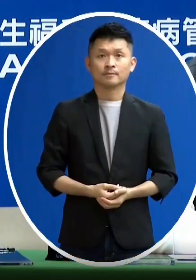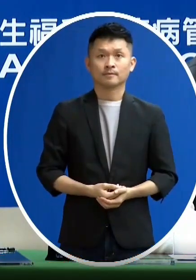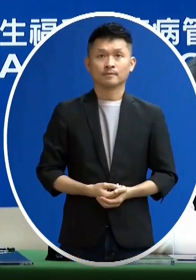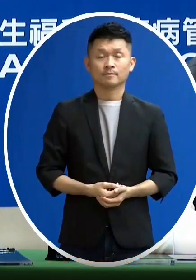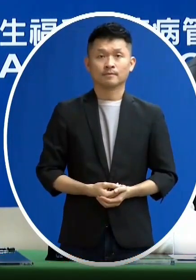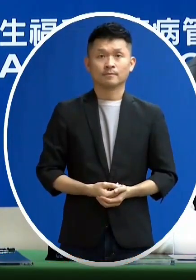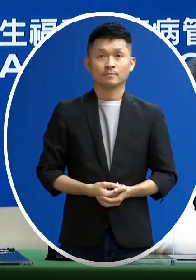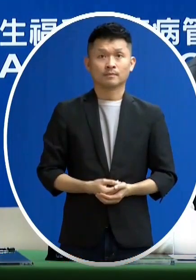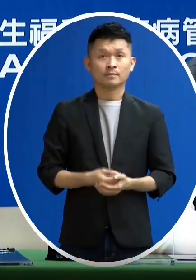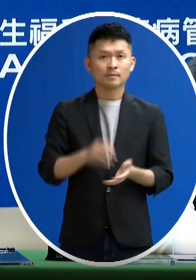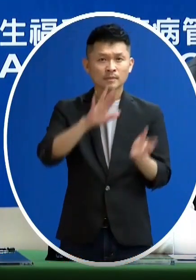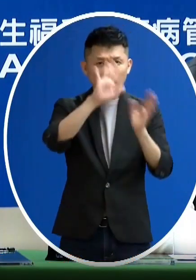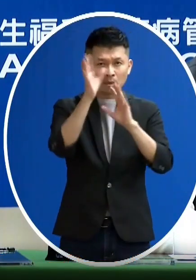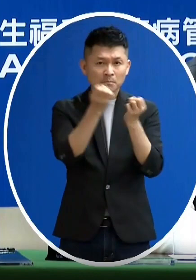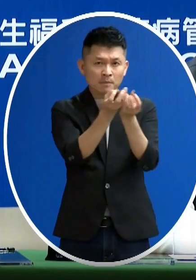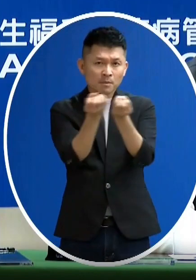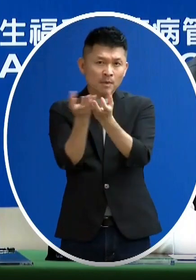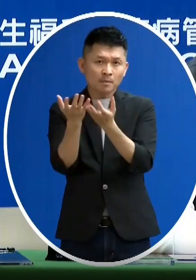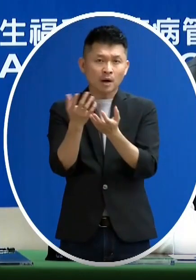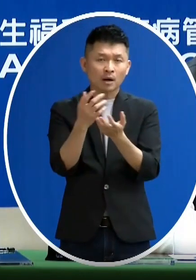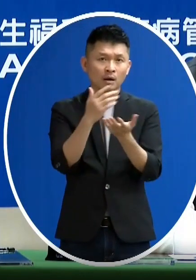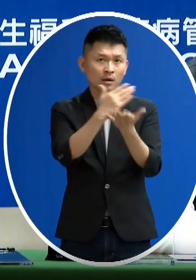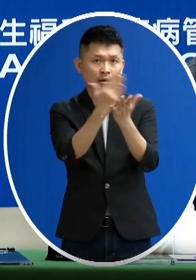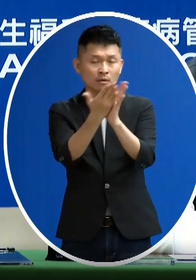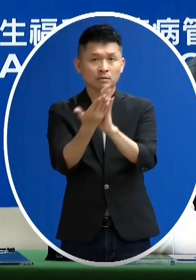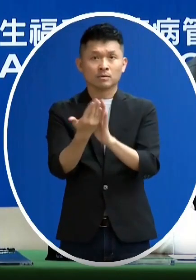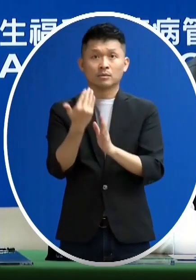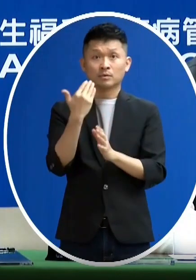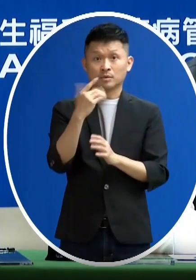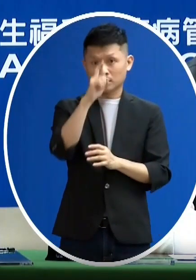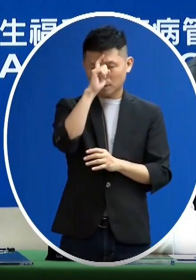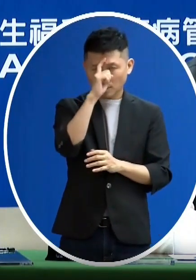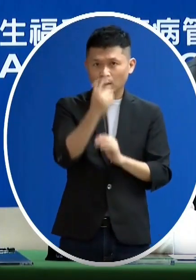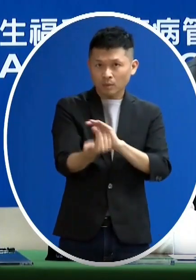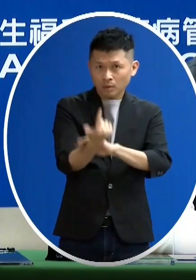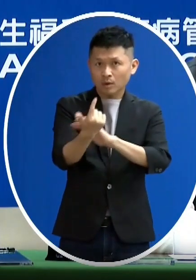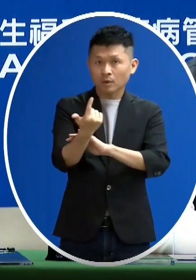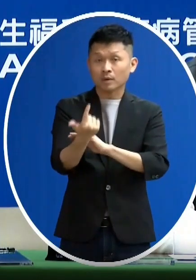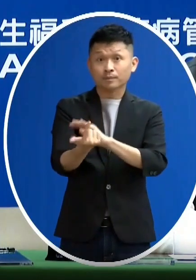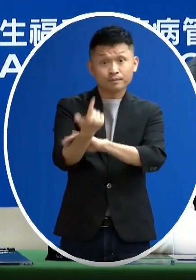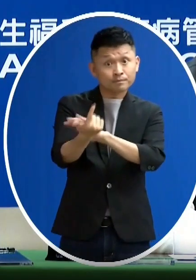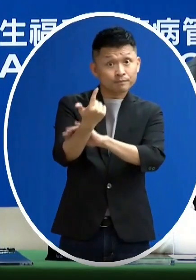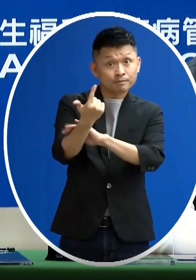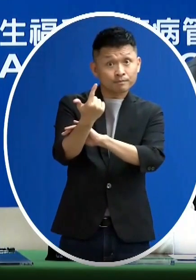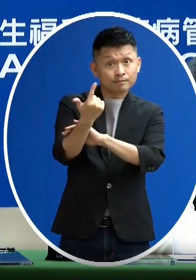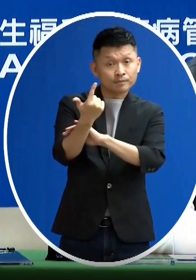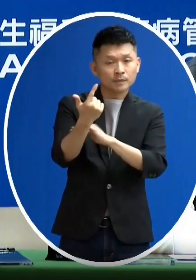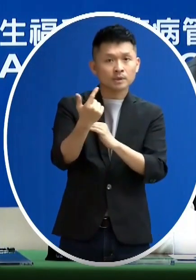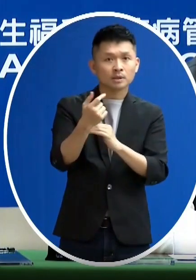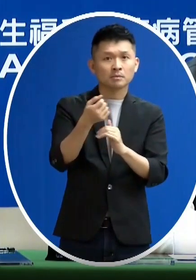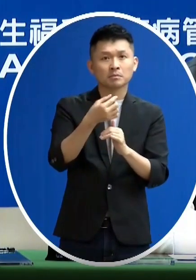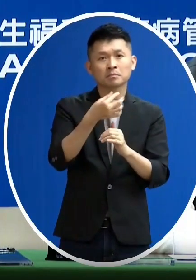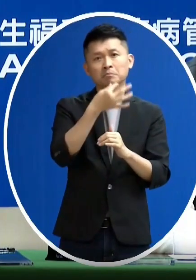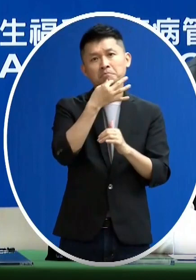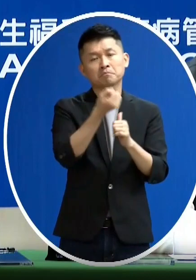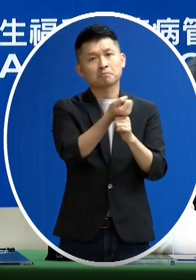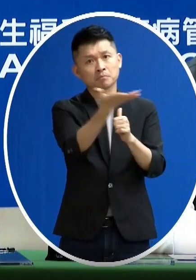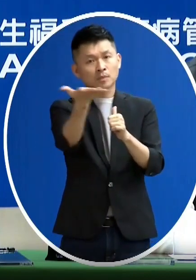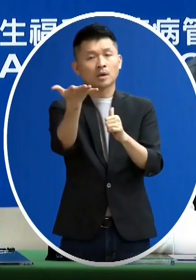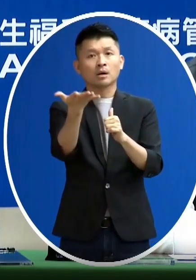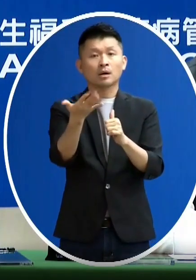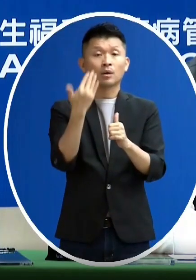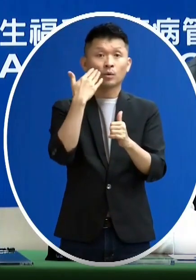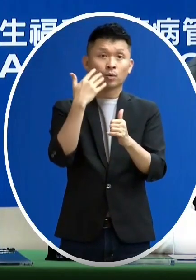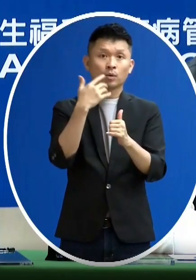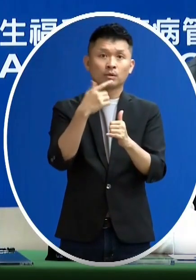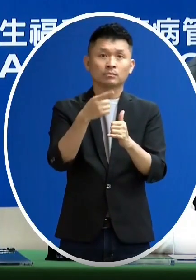应该讲有什么情况，那当然在处理的时候我们要求是尽速。那尽速是在感控上的需要，不需要的暴露我